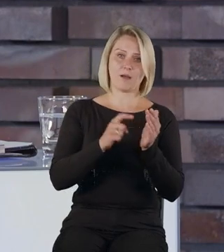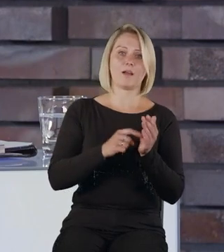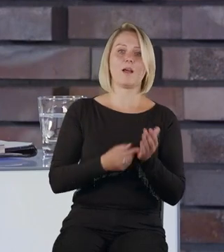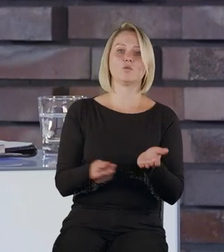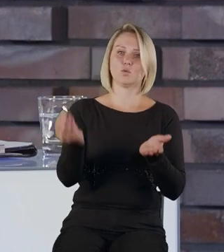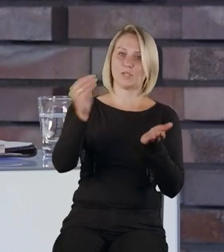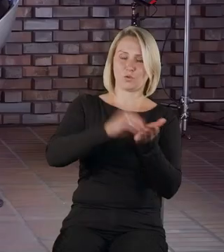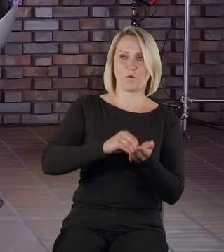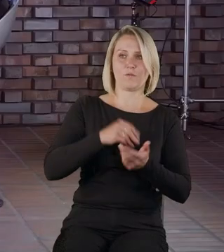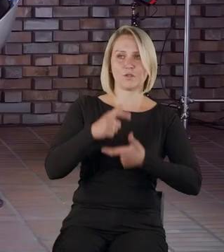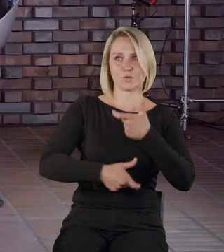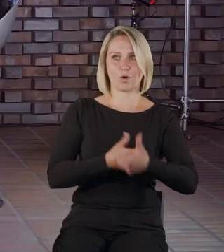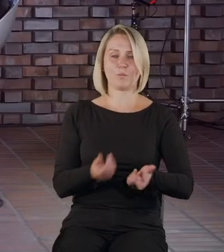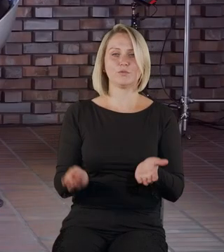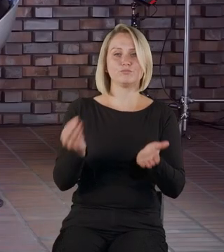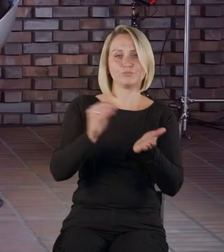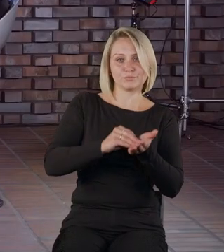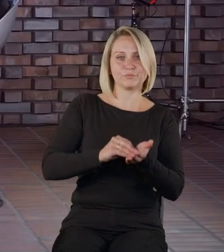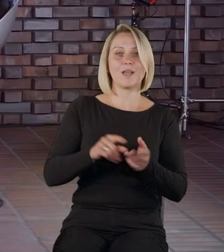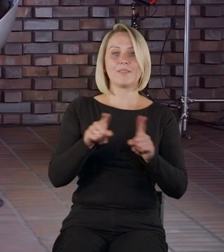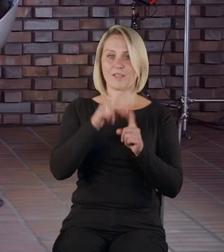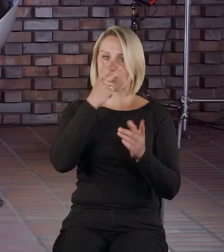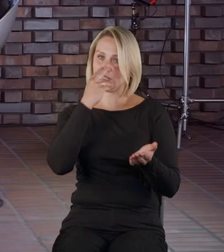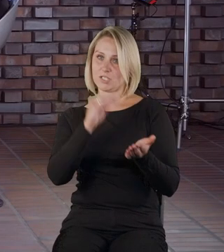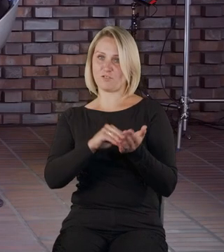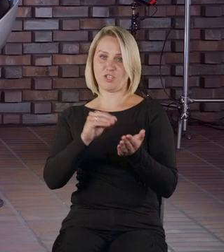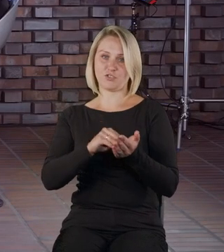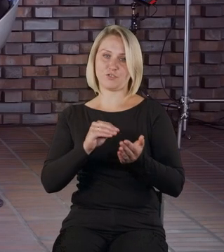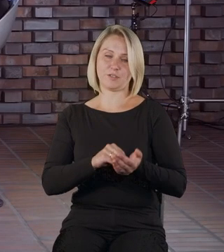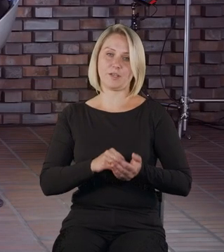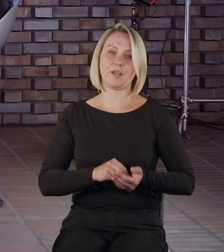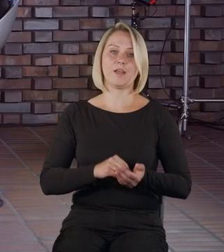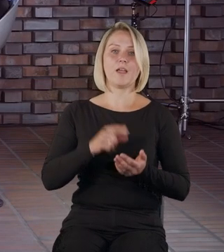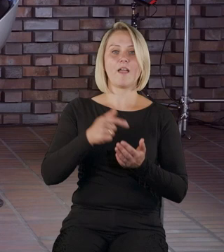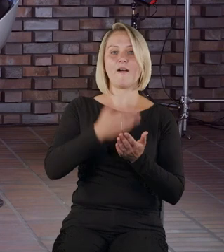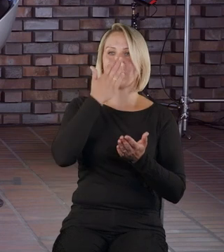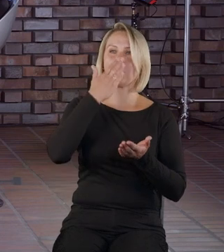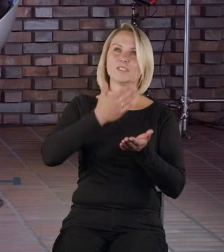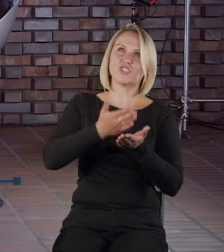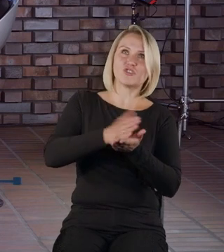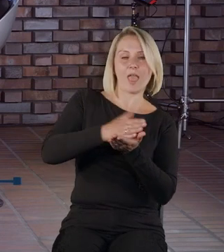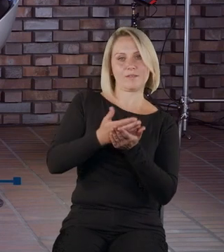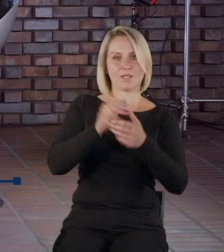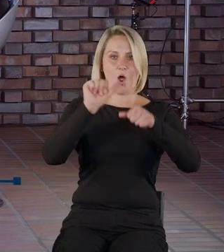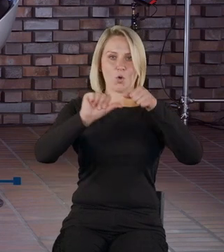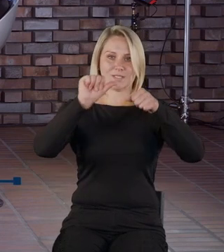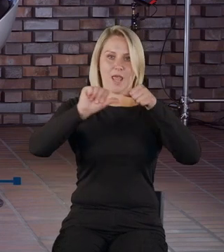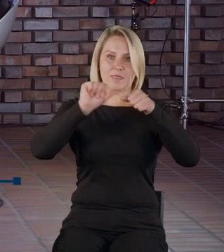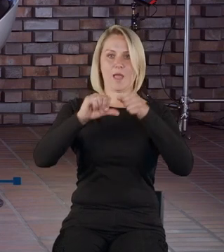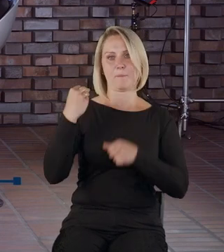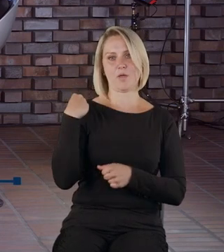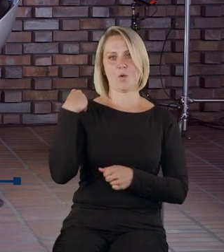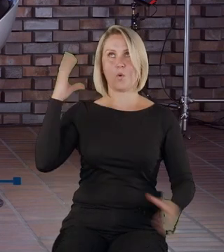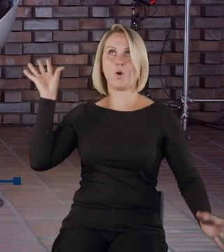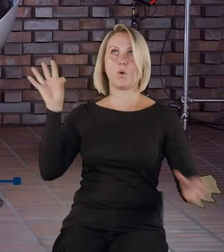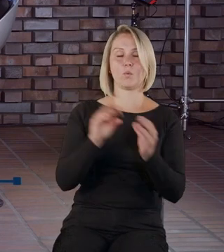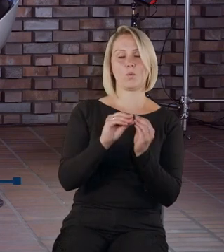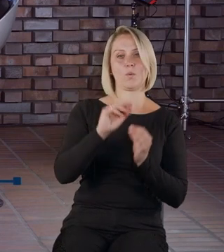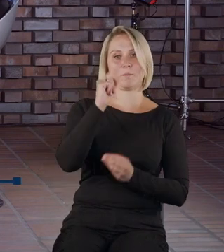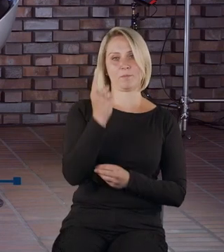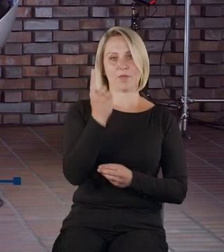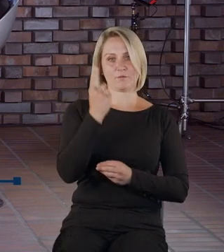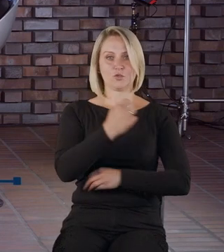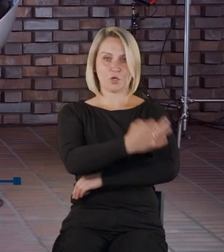do dyplomu. Potrzebne jest również zaświadczenie o średniej ocen na studiach pierwszego stopnia. Poza